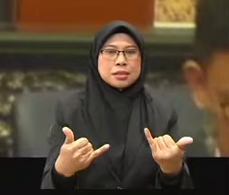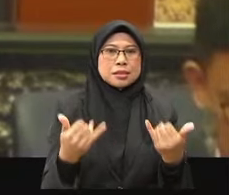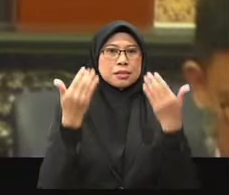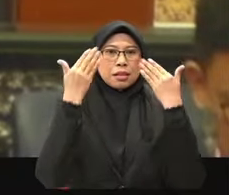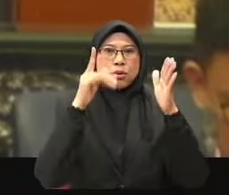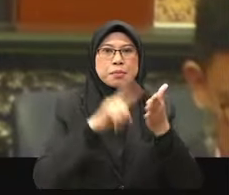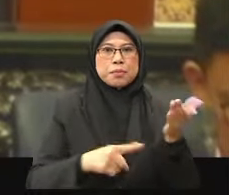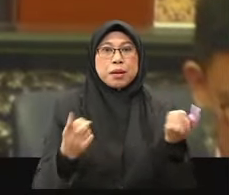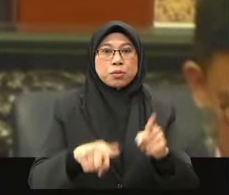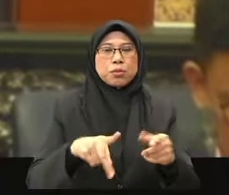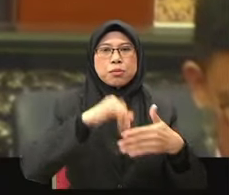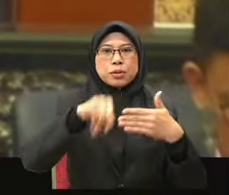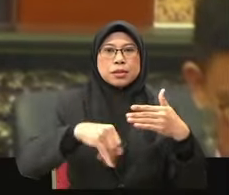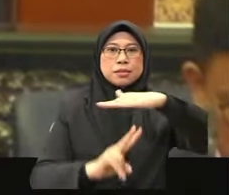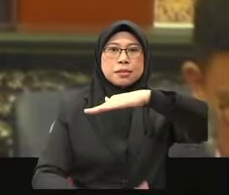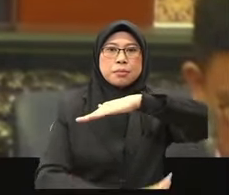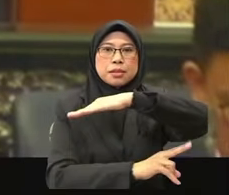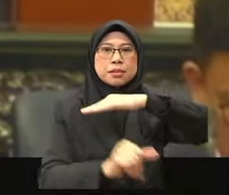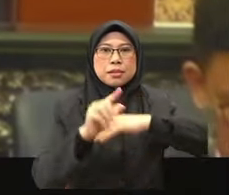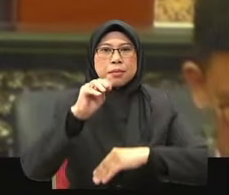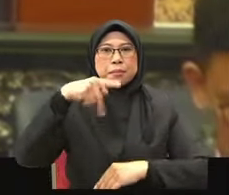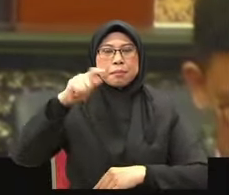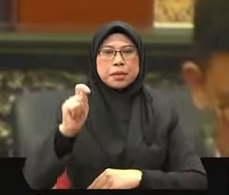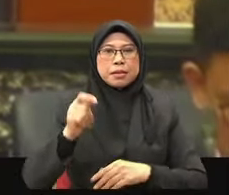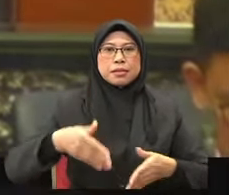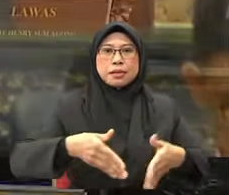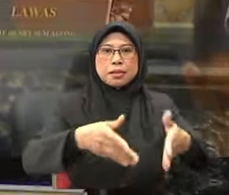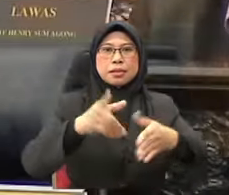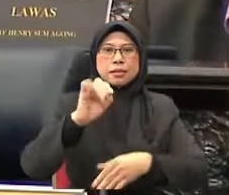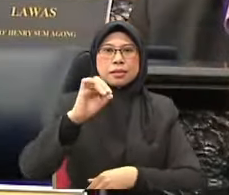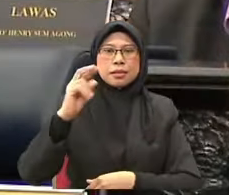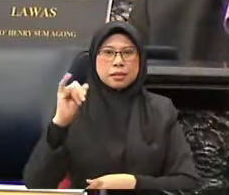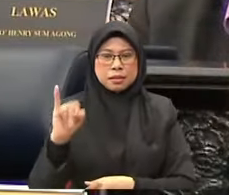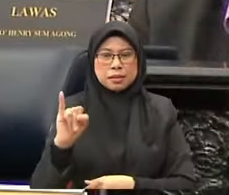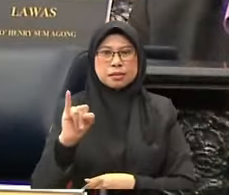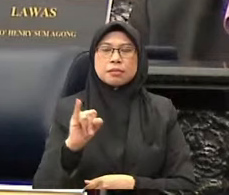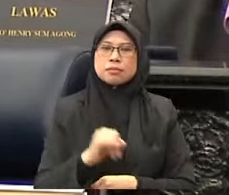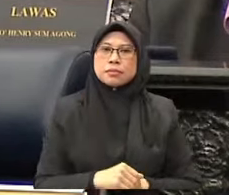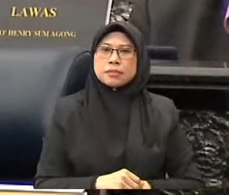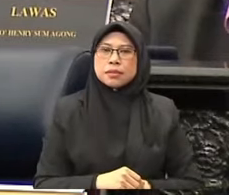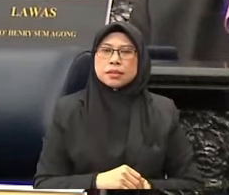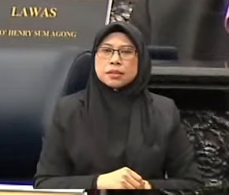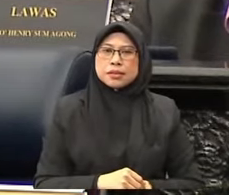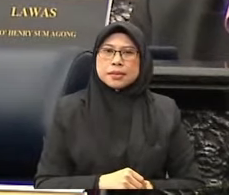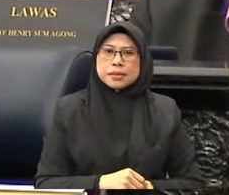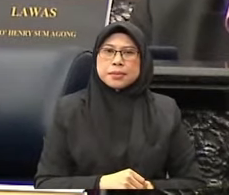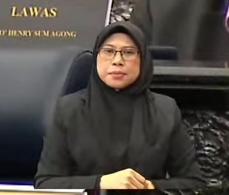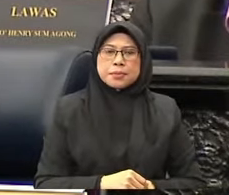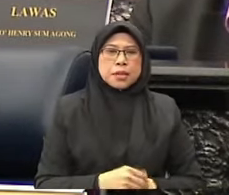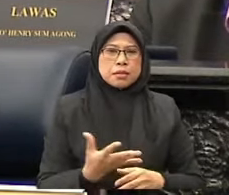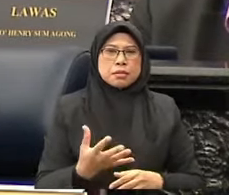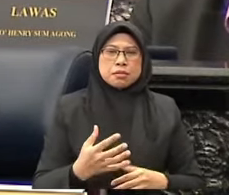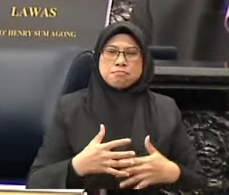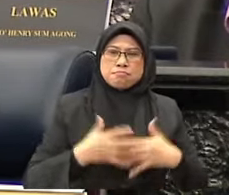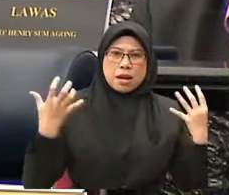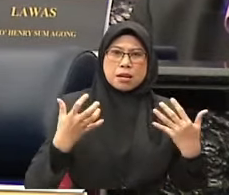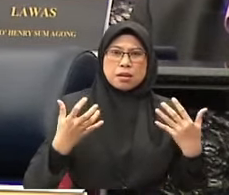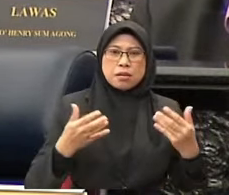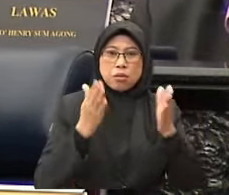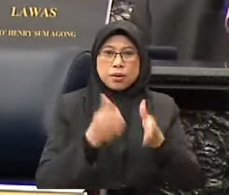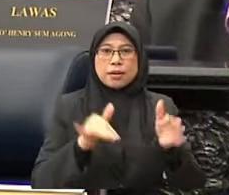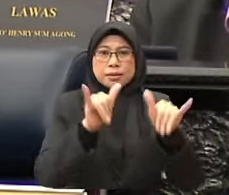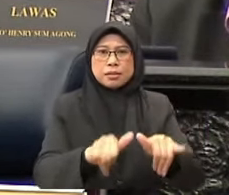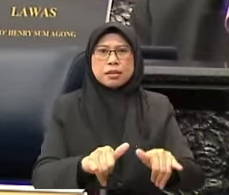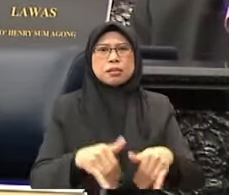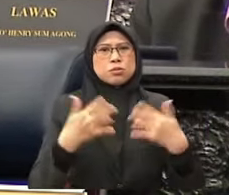Sebagai contoh, projek Jambatan Selampit dan projek Jalan Kendai. Jika boleh, bukan setakat suara tetapi jeritan marah penduduk di sana yang